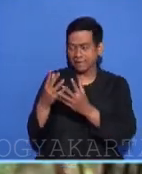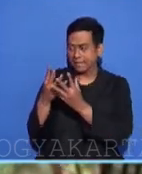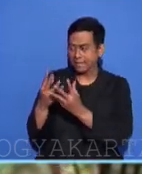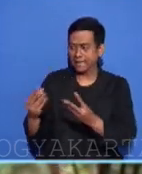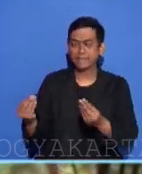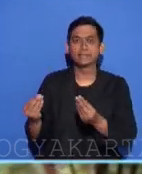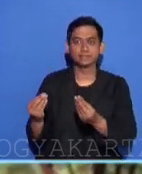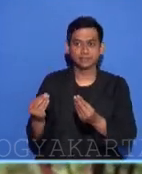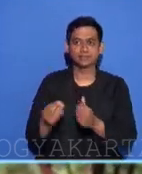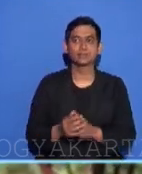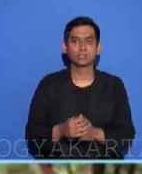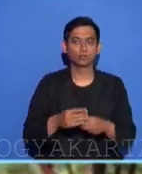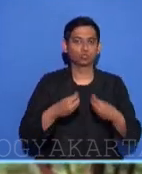Lan kasade Minang bahan unjukan